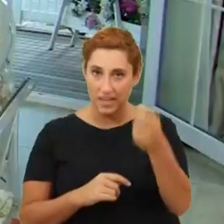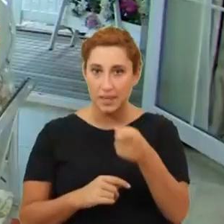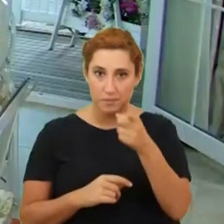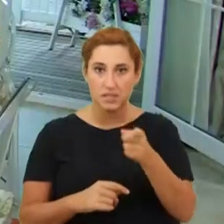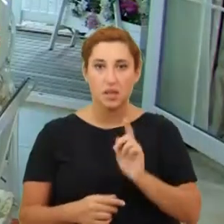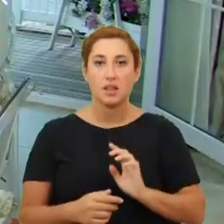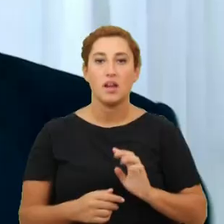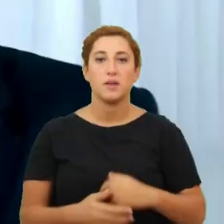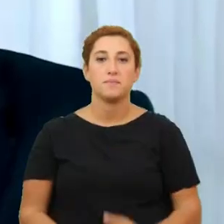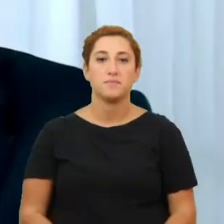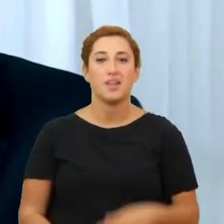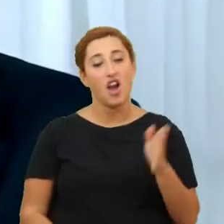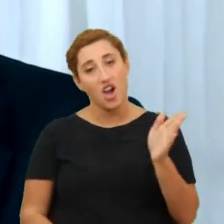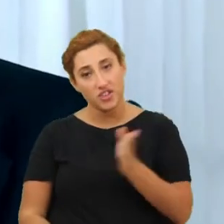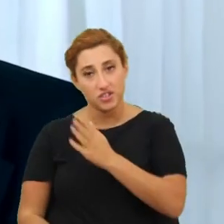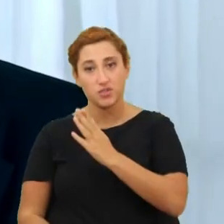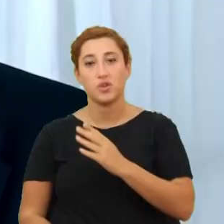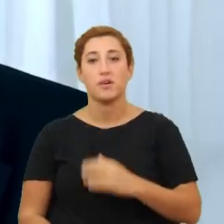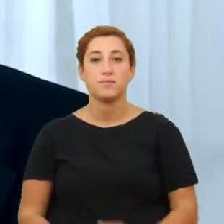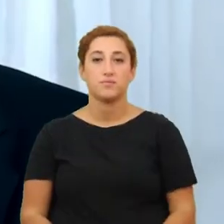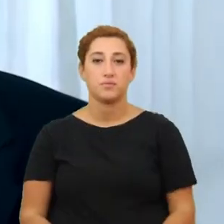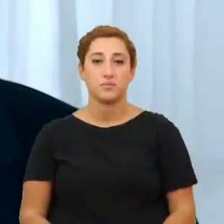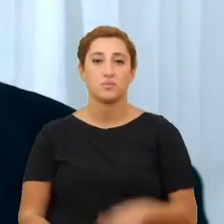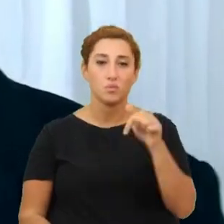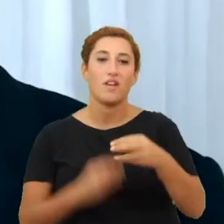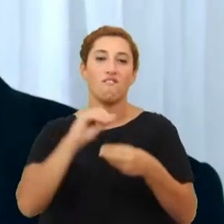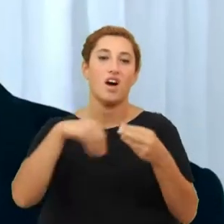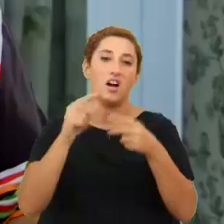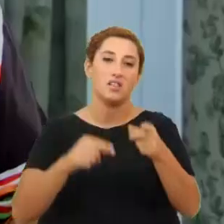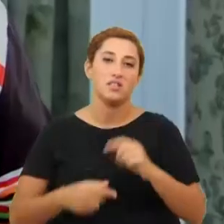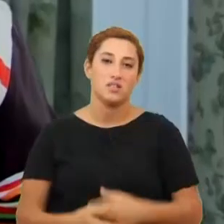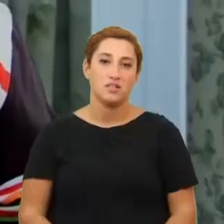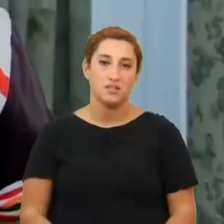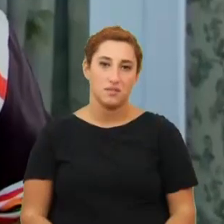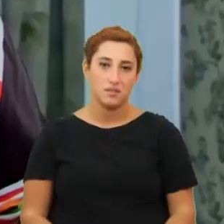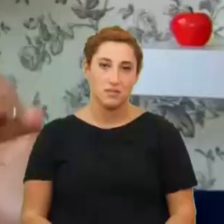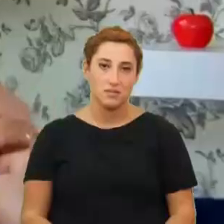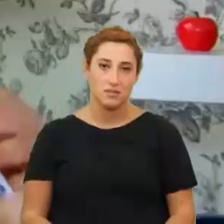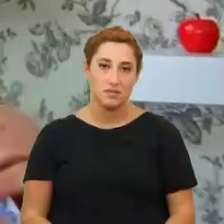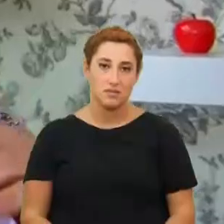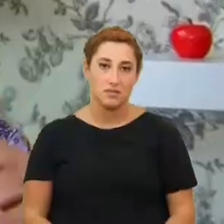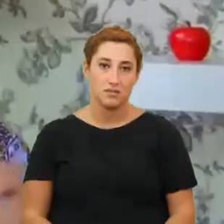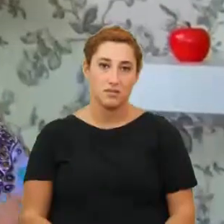size. Ayrıca... Vereyim madem. Bu da faizi.